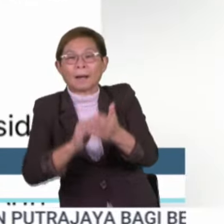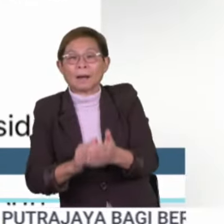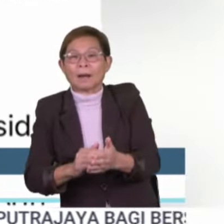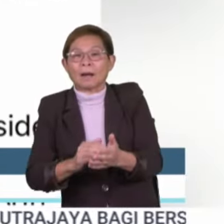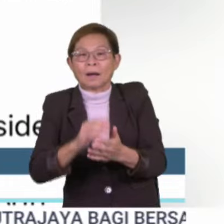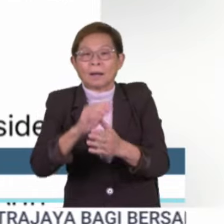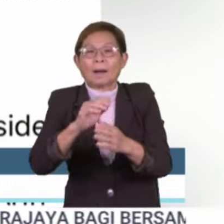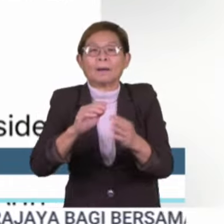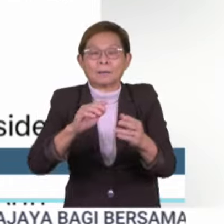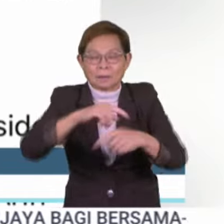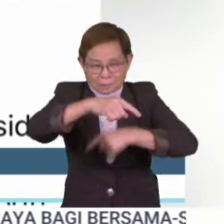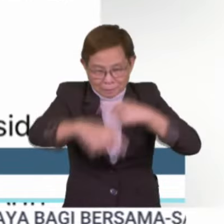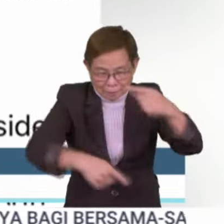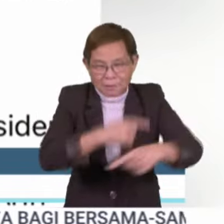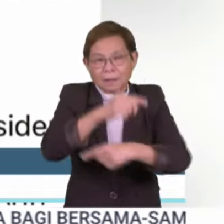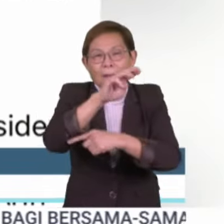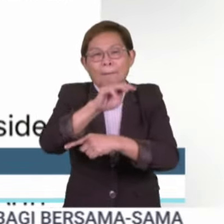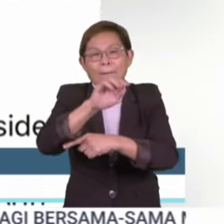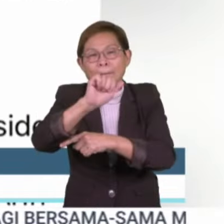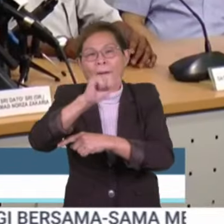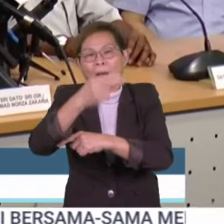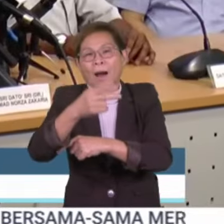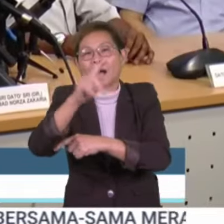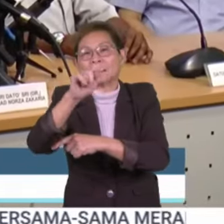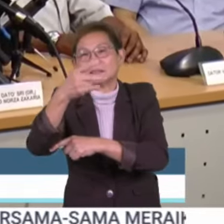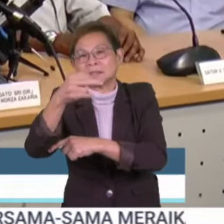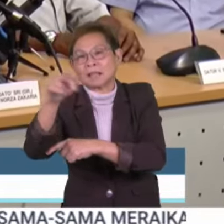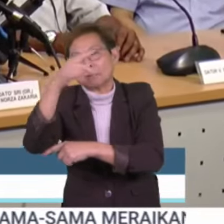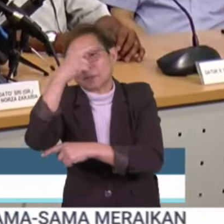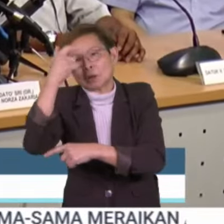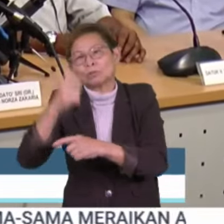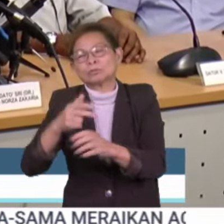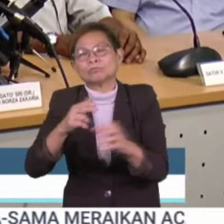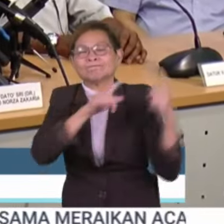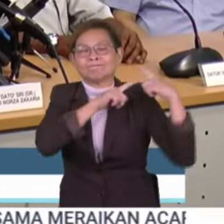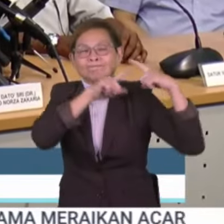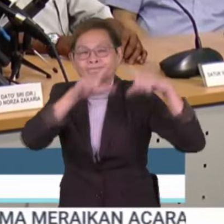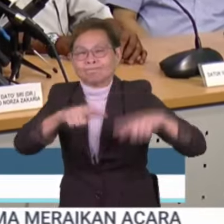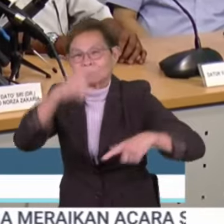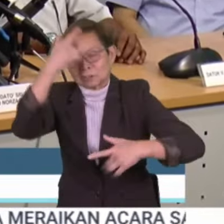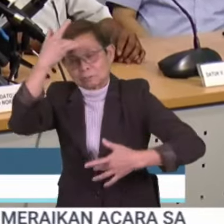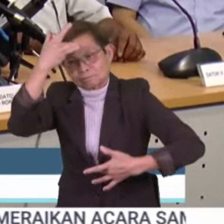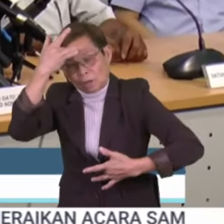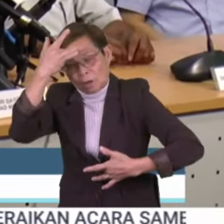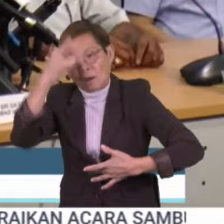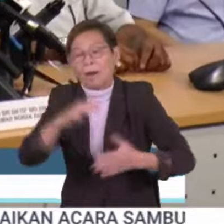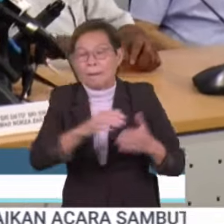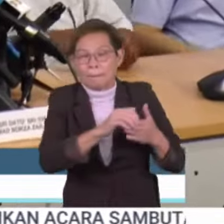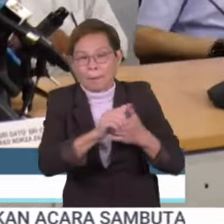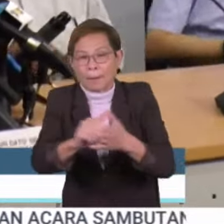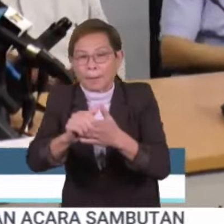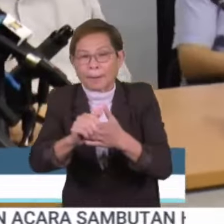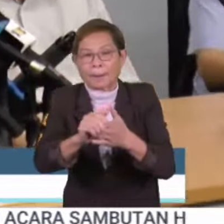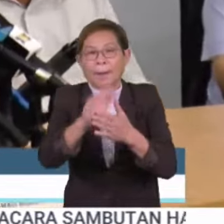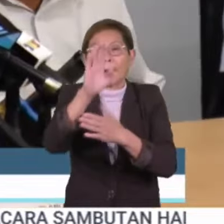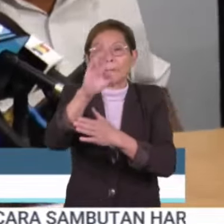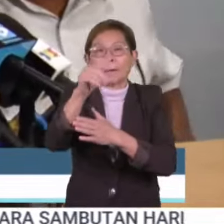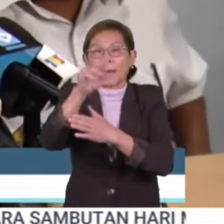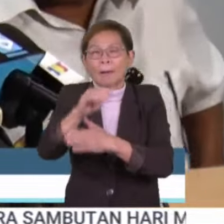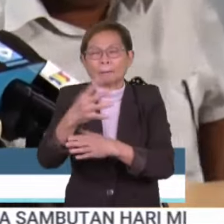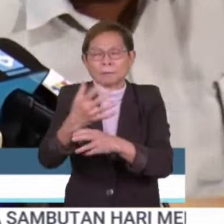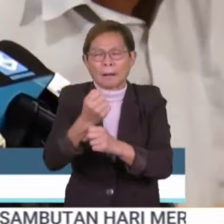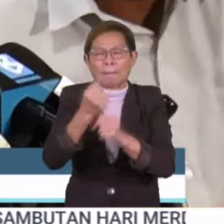tasritemku Arif yang berundur atas faktur kesehatan sepanjang memimpin badan Indo itu Malaysia meraih berbagai